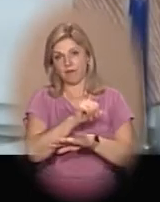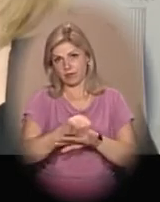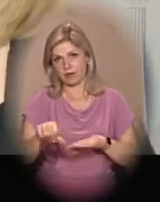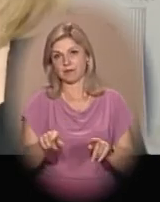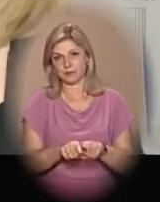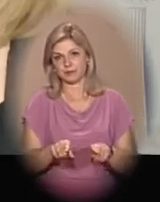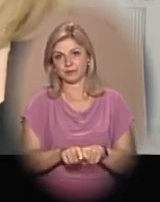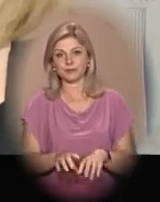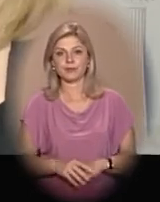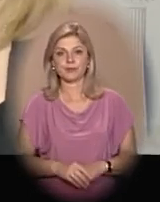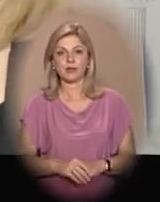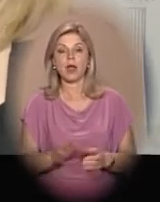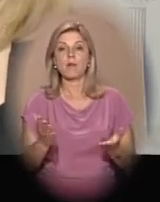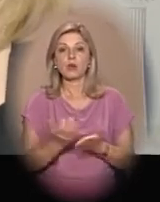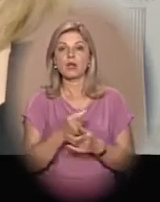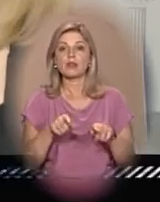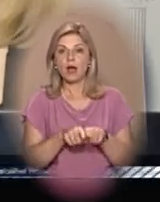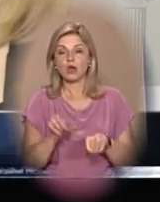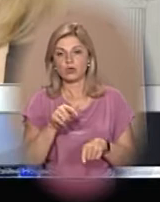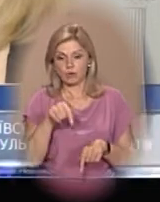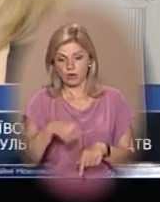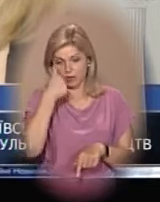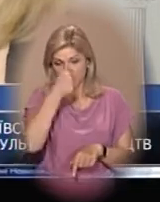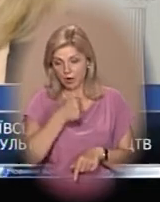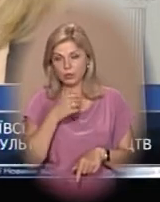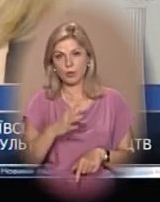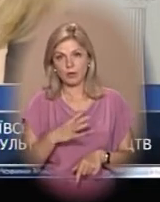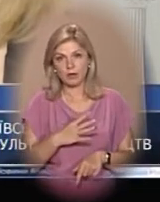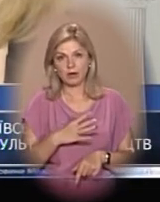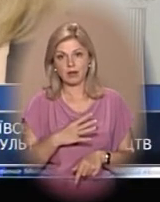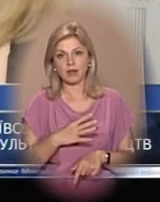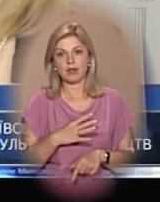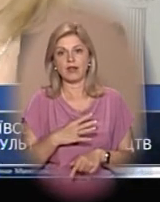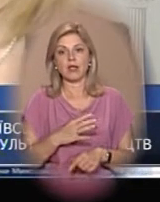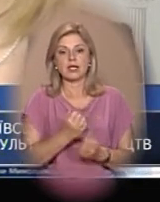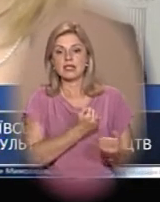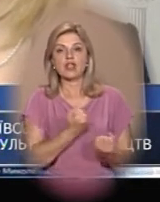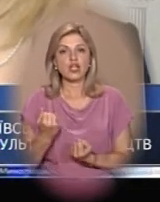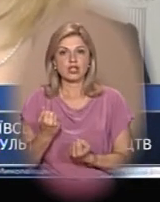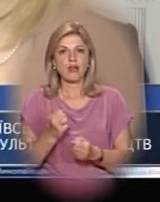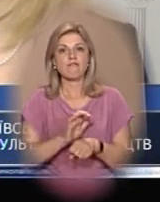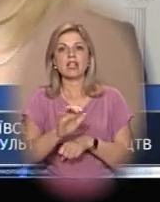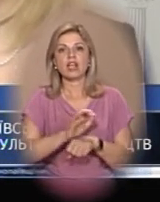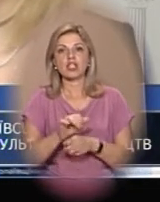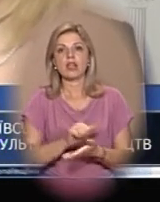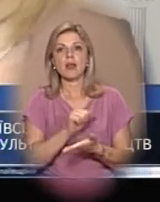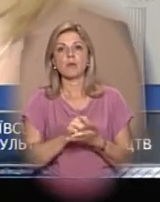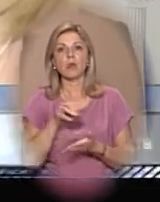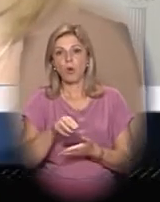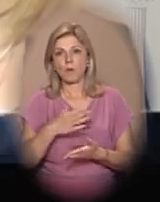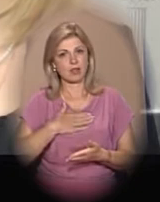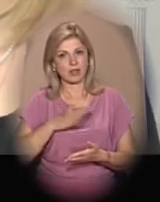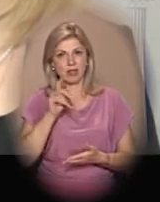межами. Сталося так, що в цьому році затримані були видача дипломів, не з нашої вини, це тенденція